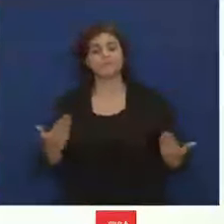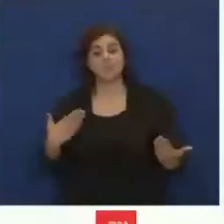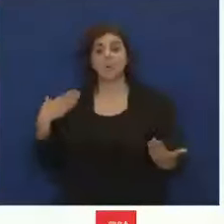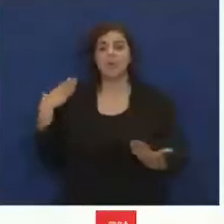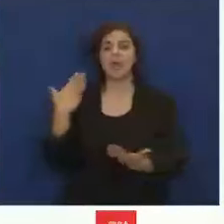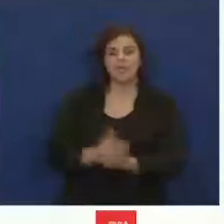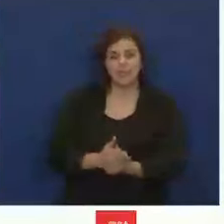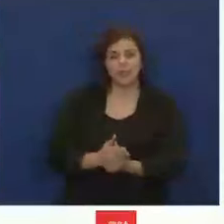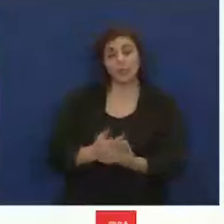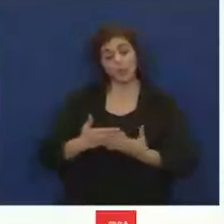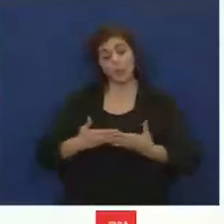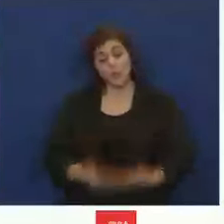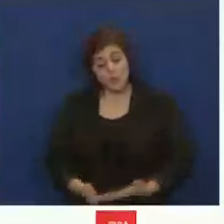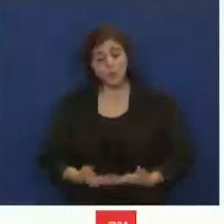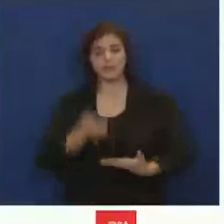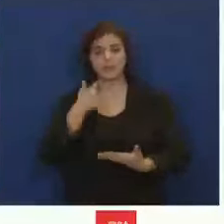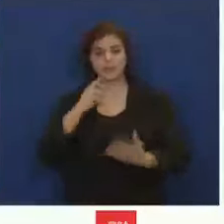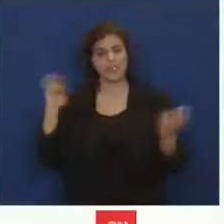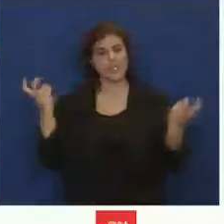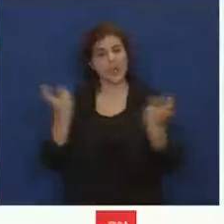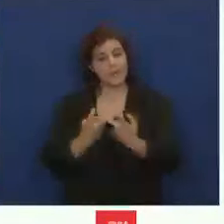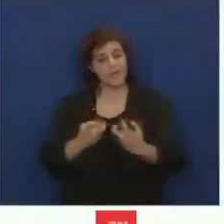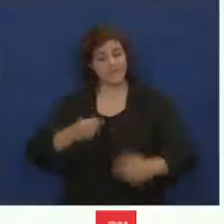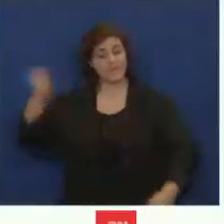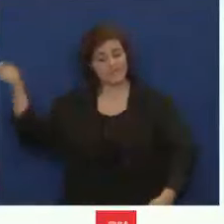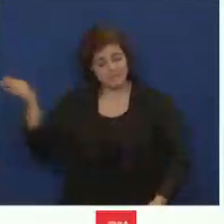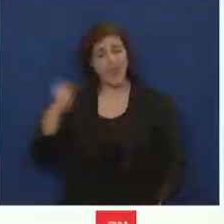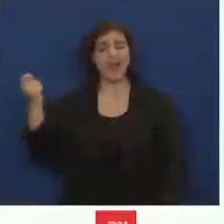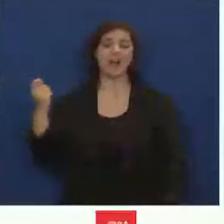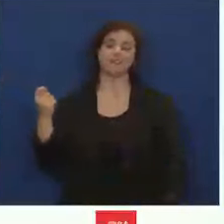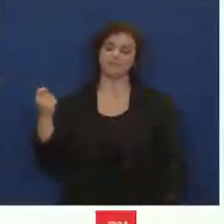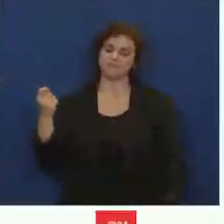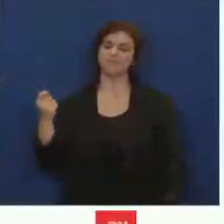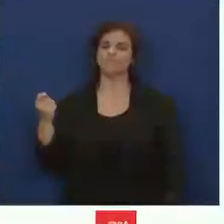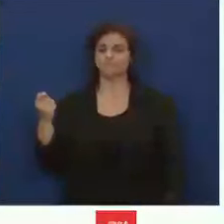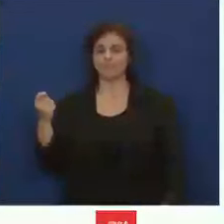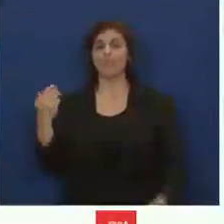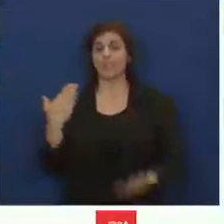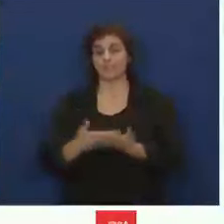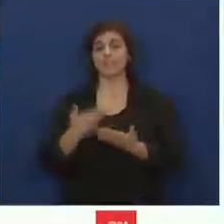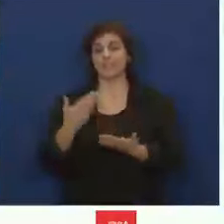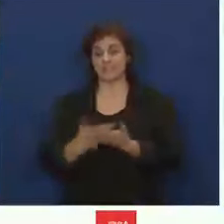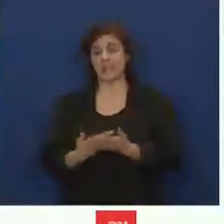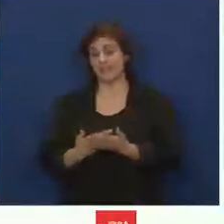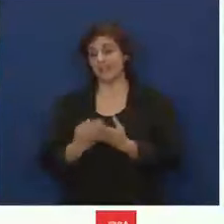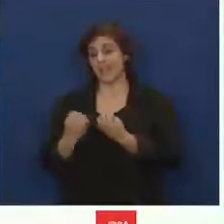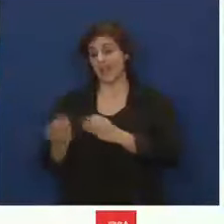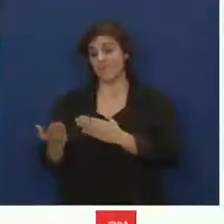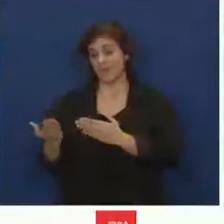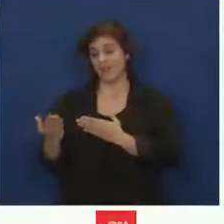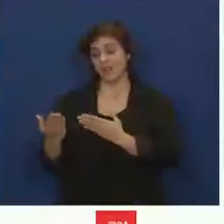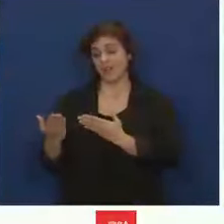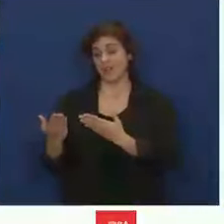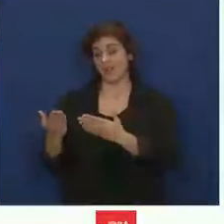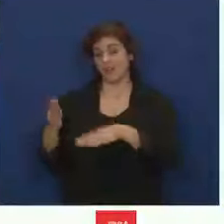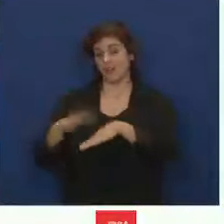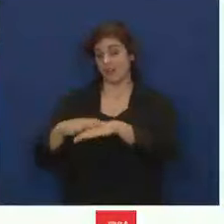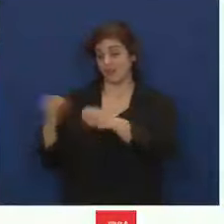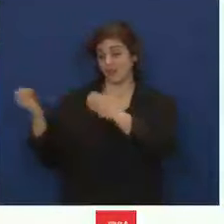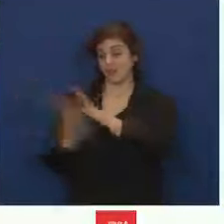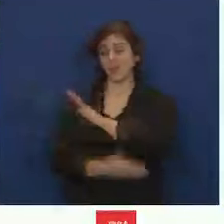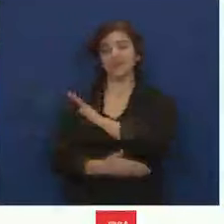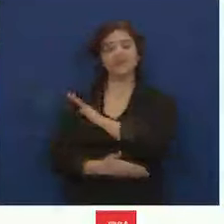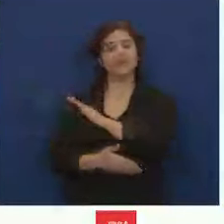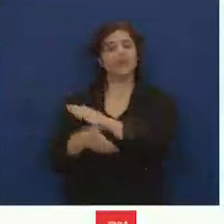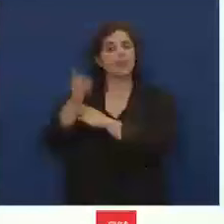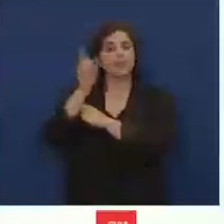lourde et donc plus onéreuse paraît être la cause principale de l'échec des appels d'offres, dès lors qu'il faudrait qu'elle